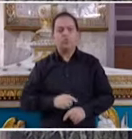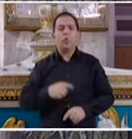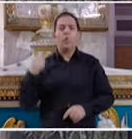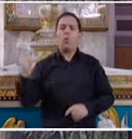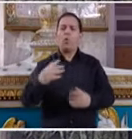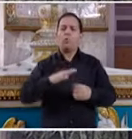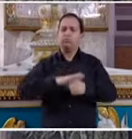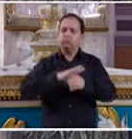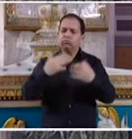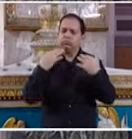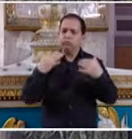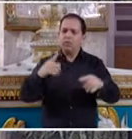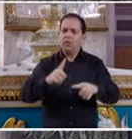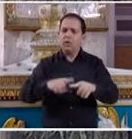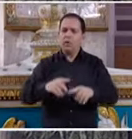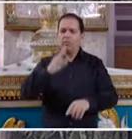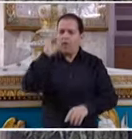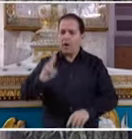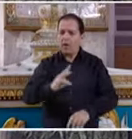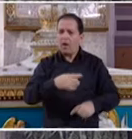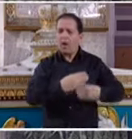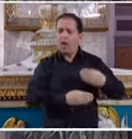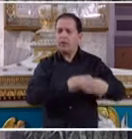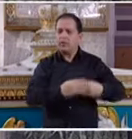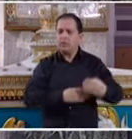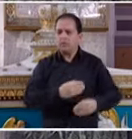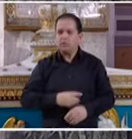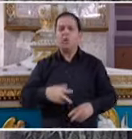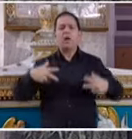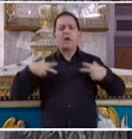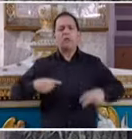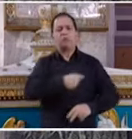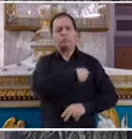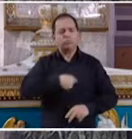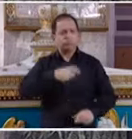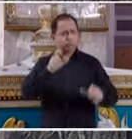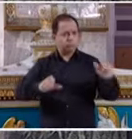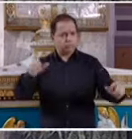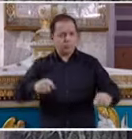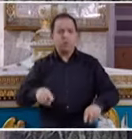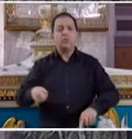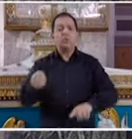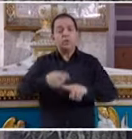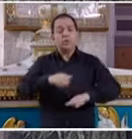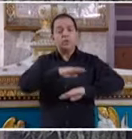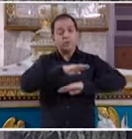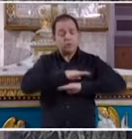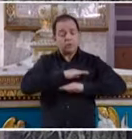Σύμπαντος του ευλογημένου Σύμπαντος του ευσεβούς ημών έθνους πάσης αρχής και εξουσίας εν αυτό και του φιλοχρήσου